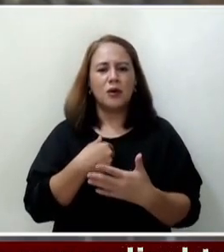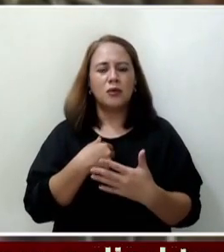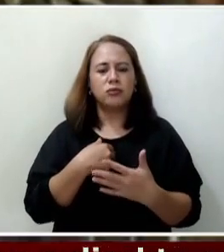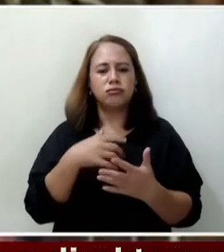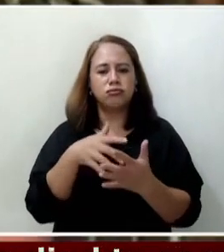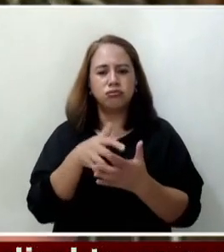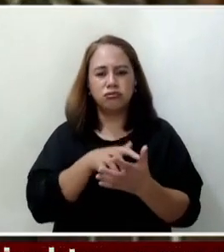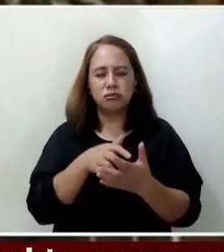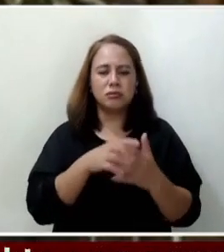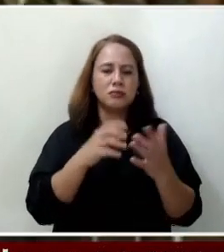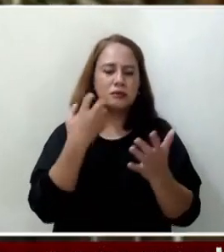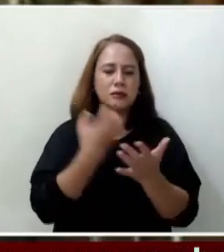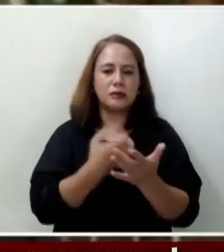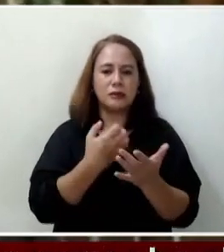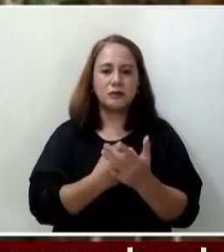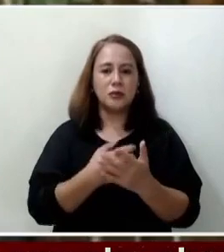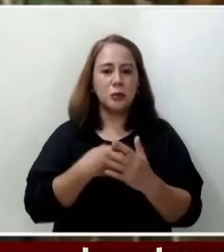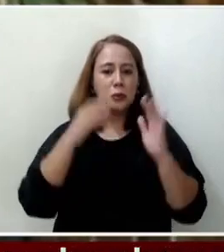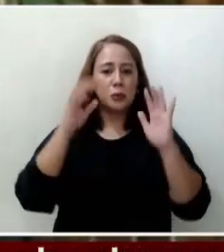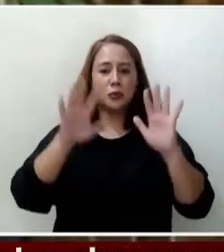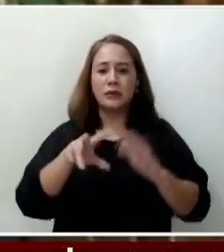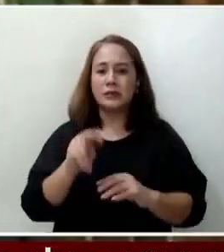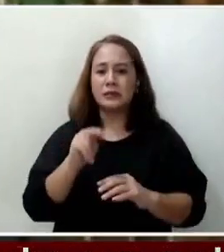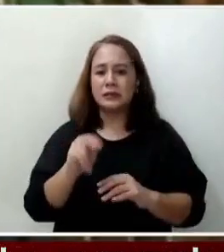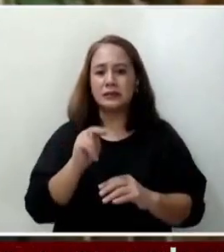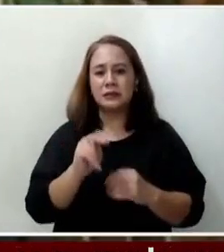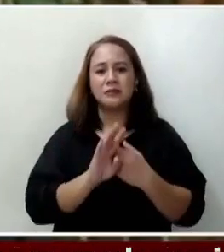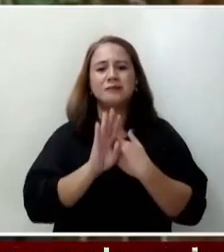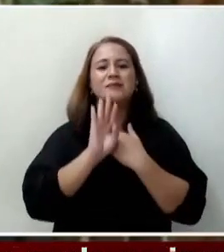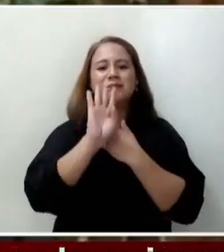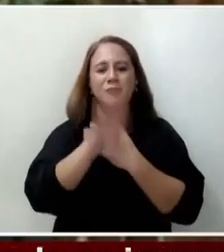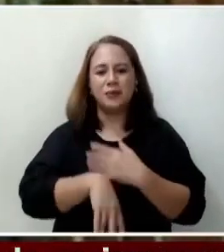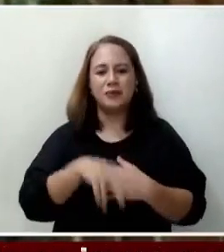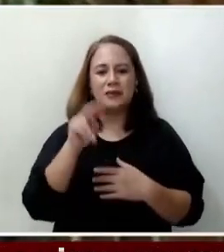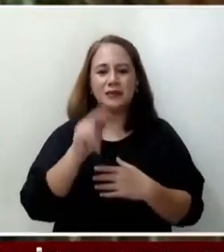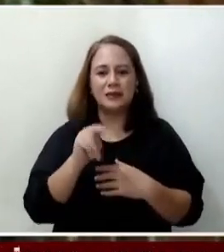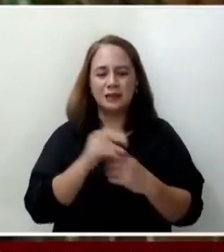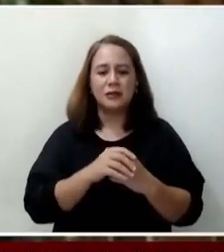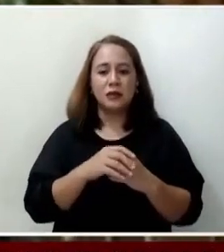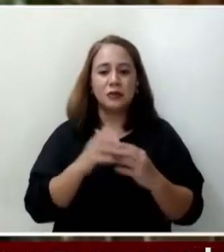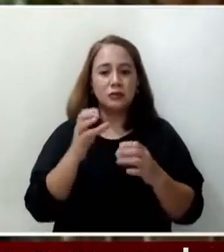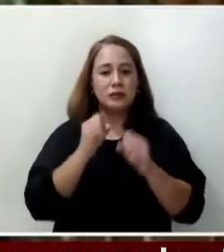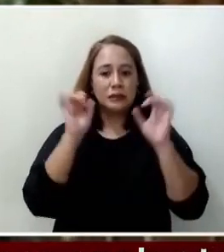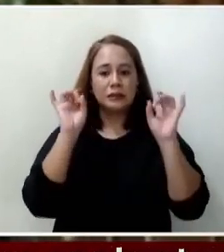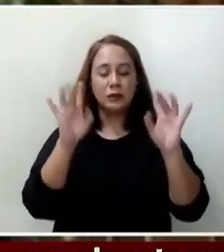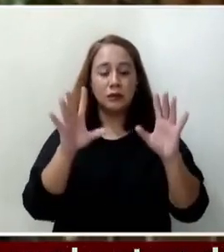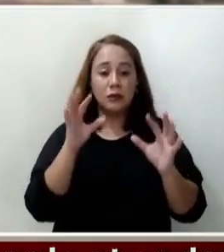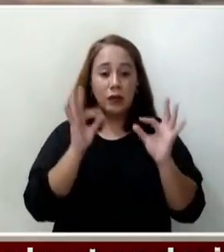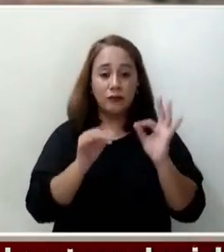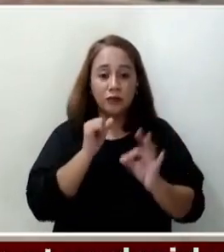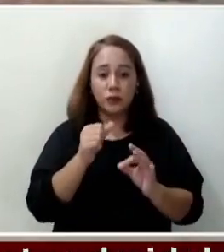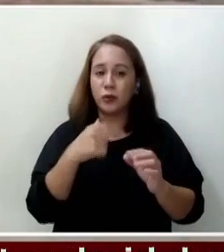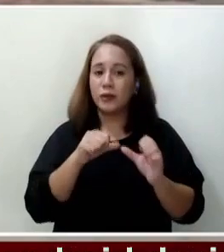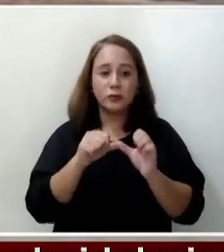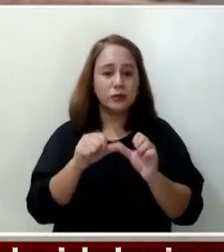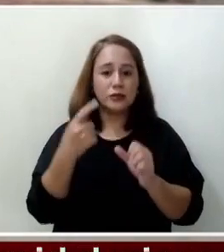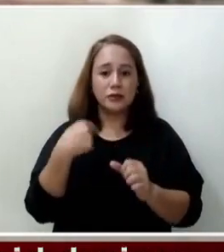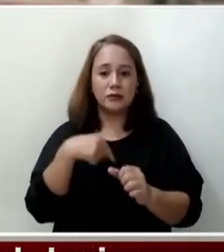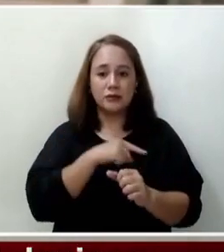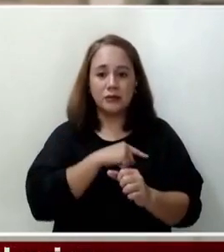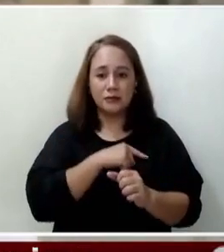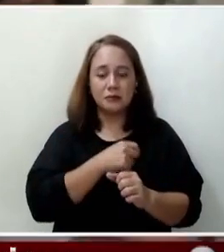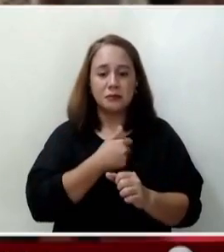isla. That's awesome. I mean, we need to rebound again. We need to have tourists. Otherwise, we cannot sustain ourselves. Pero ang